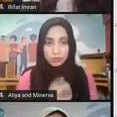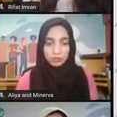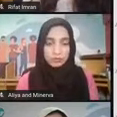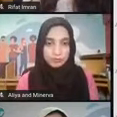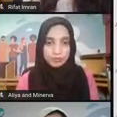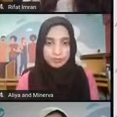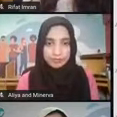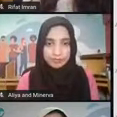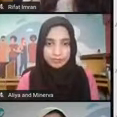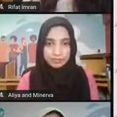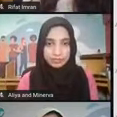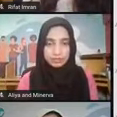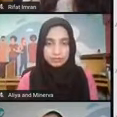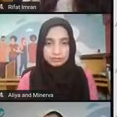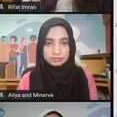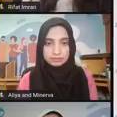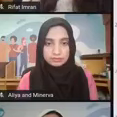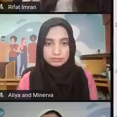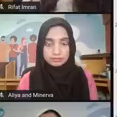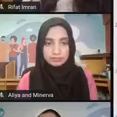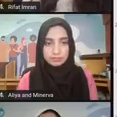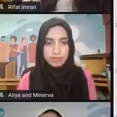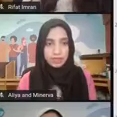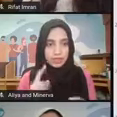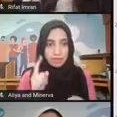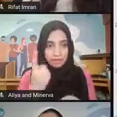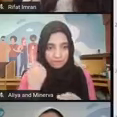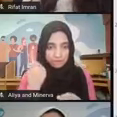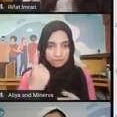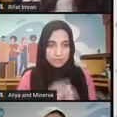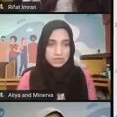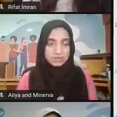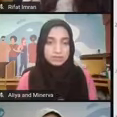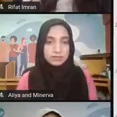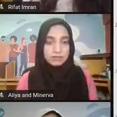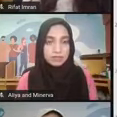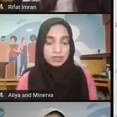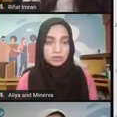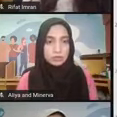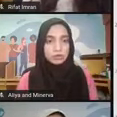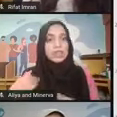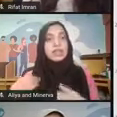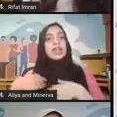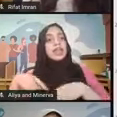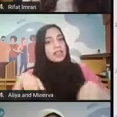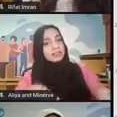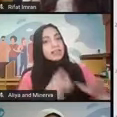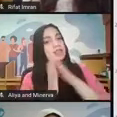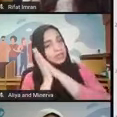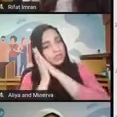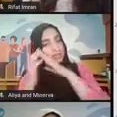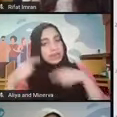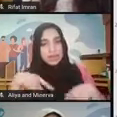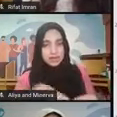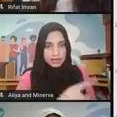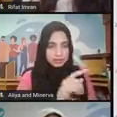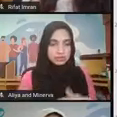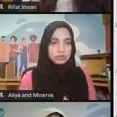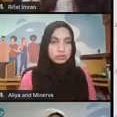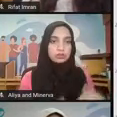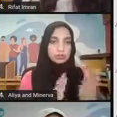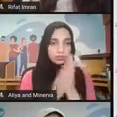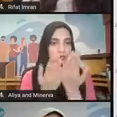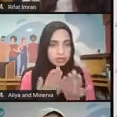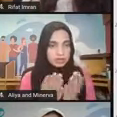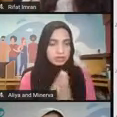इट विल बी इजी फॉर पीपल टू. पहली टेक्निक में आप क्या करेंगे, यू आर लाइंग डाउन, यू हैव प्लेस्ड अ बिग ब्लॉक